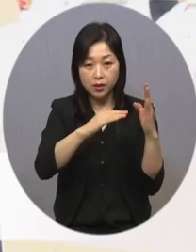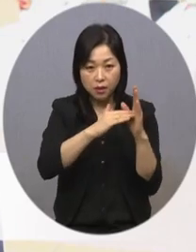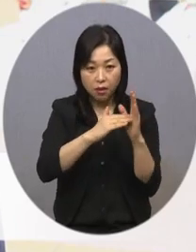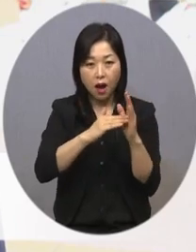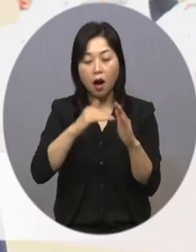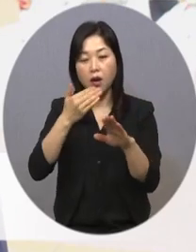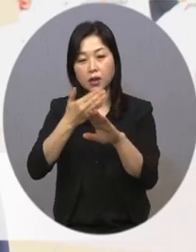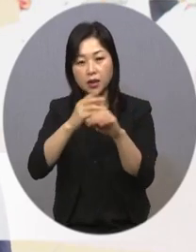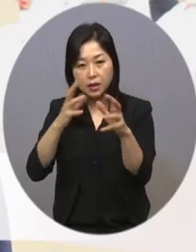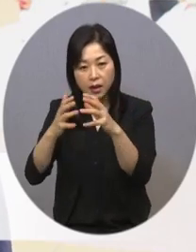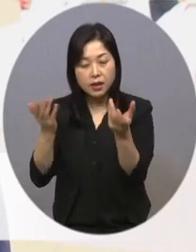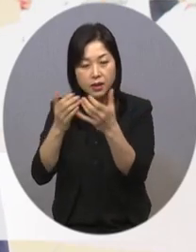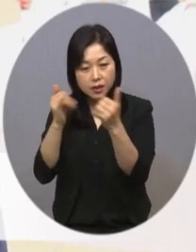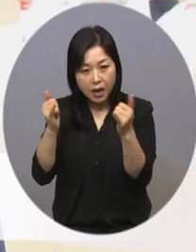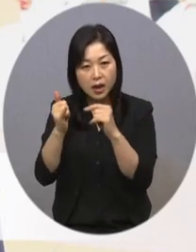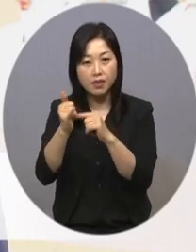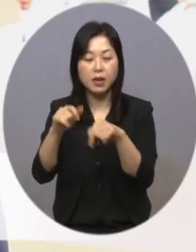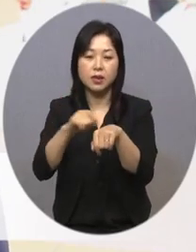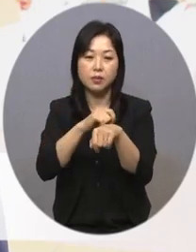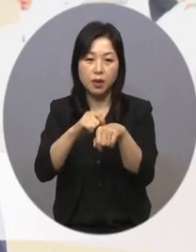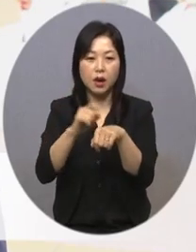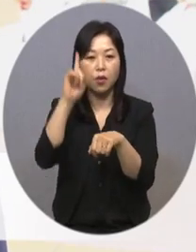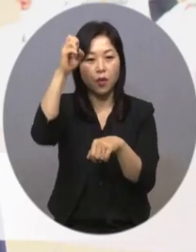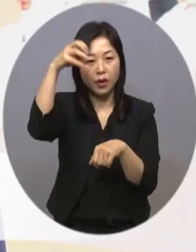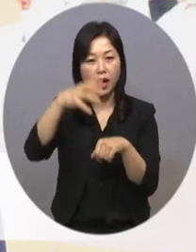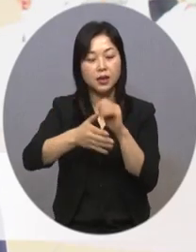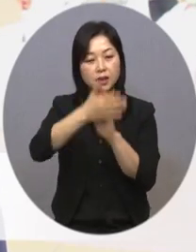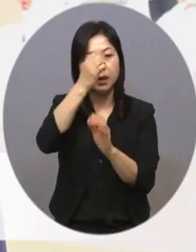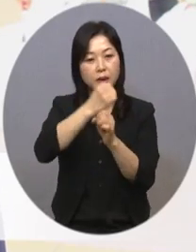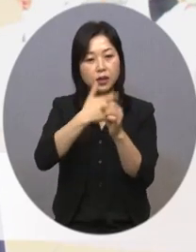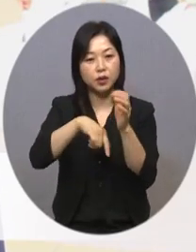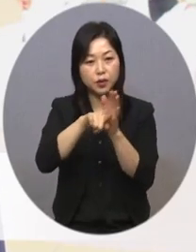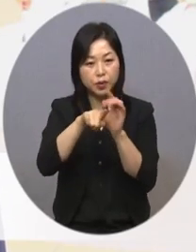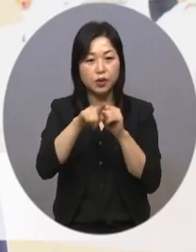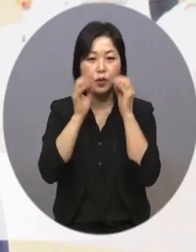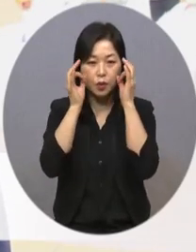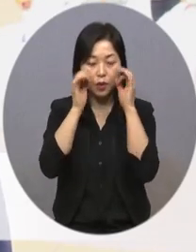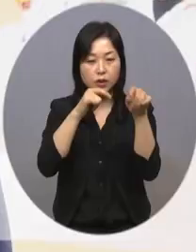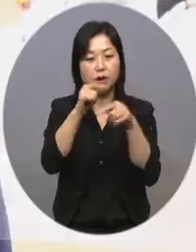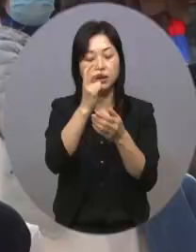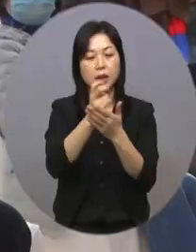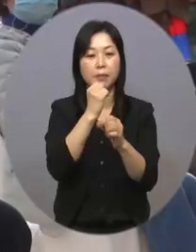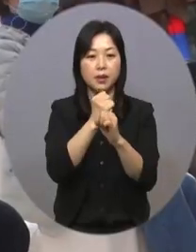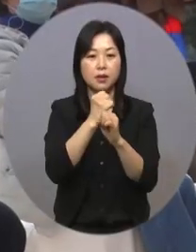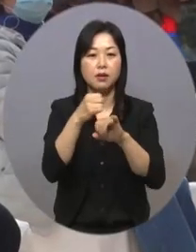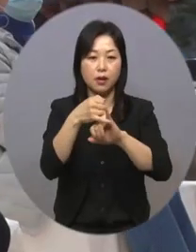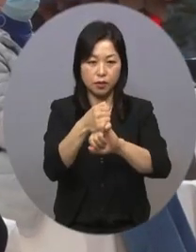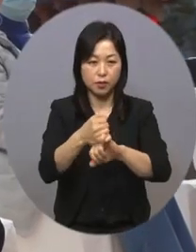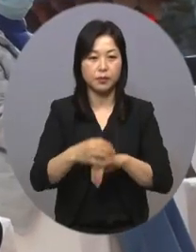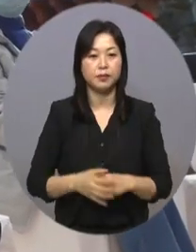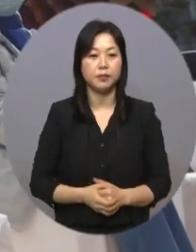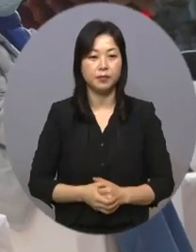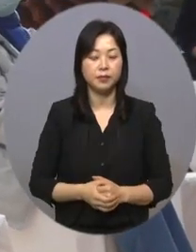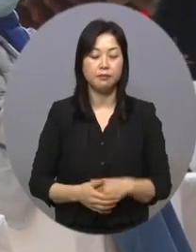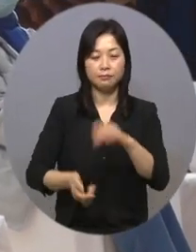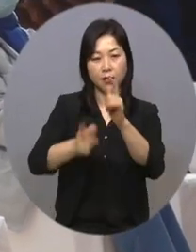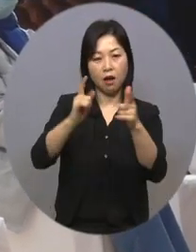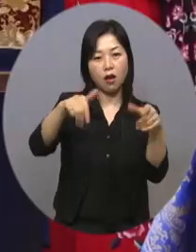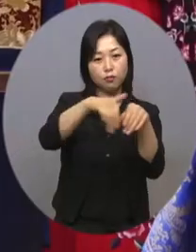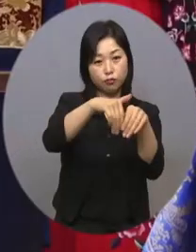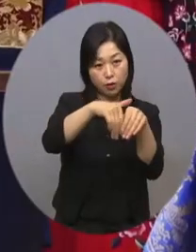수 있도록 저도 시의원으로서 최선을 다해서 정책을 만들 수 있도록 노력하겠습니다. 각기 다른